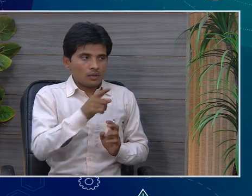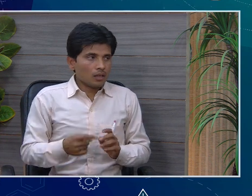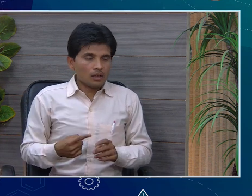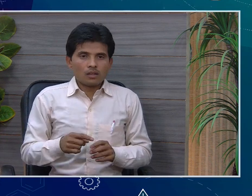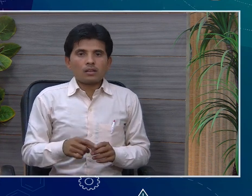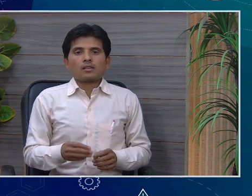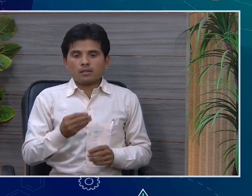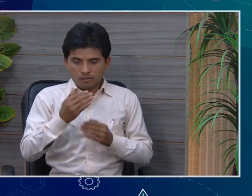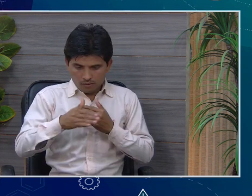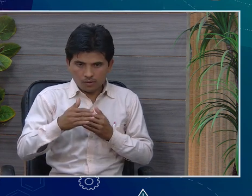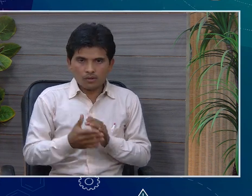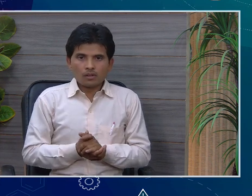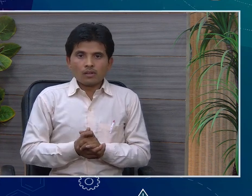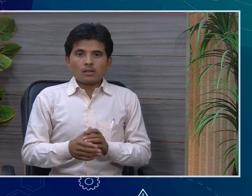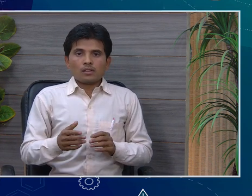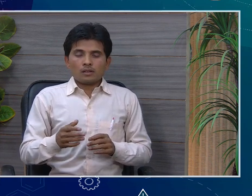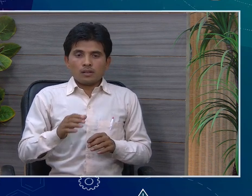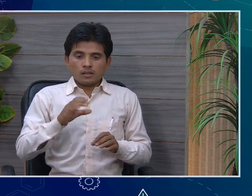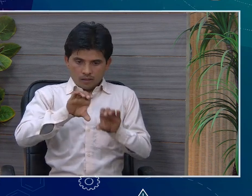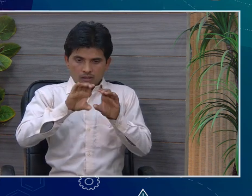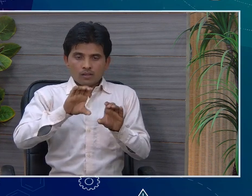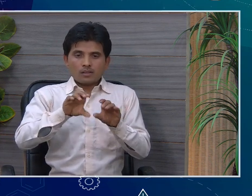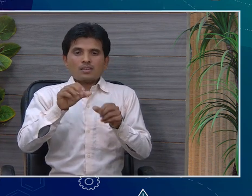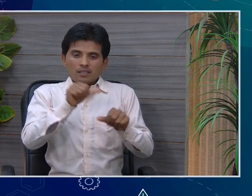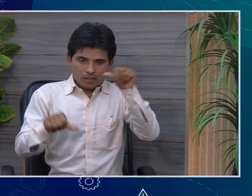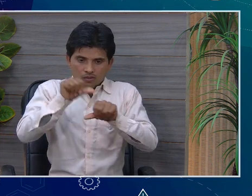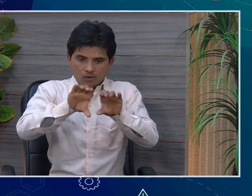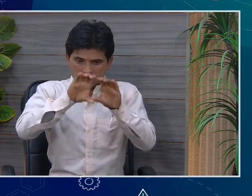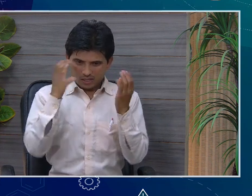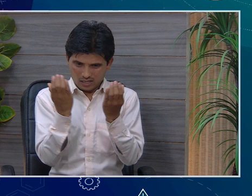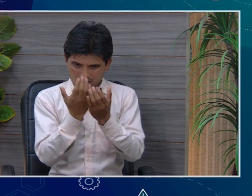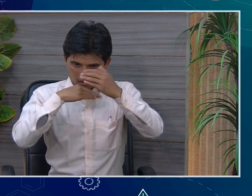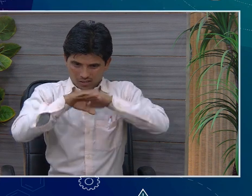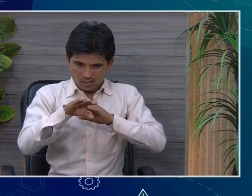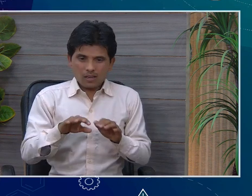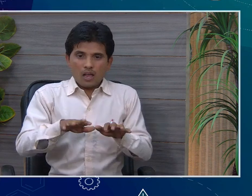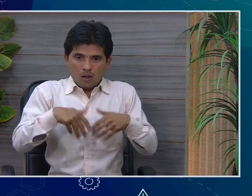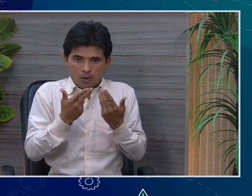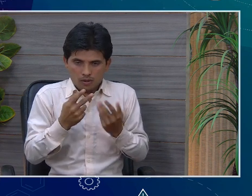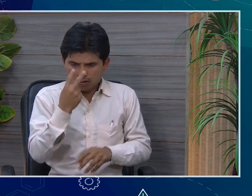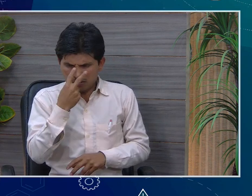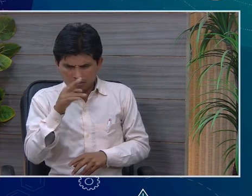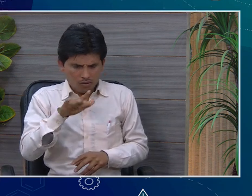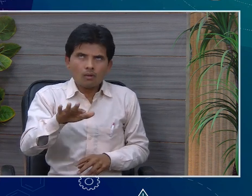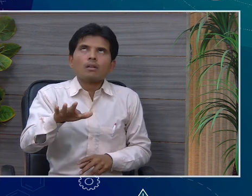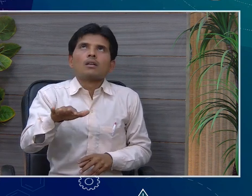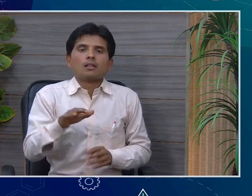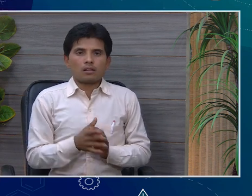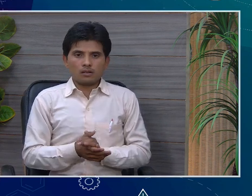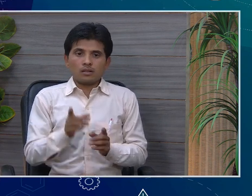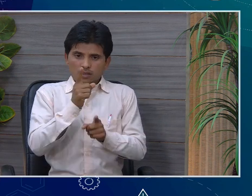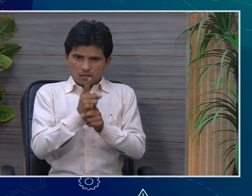के स्काई न्यूज़ है फैंस को कैसे क्लास में किया जाए है मान लीजिए क्लास के अंदर ऐसा बचा जो कि देख नहीं सकता तो